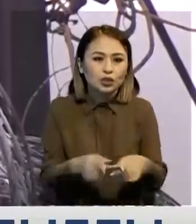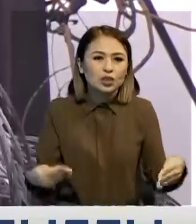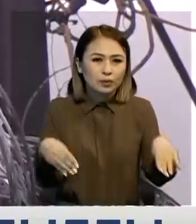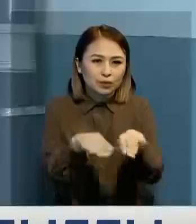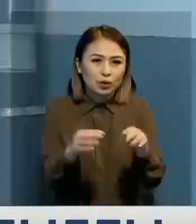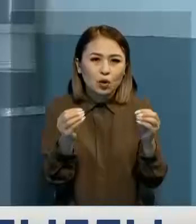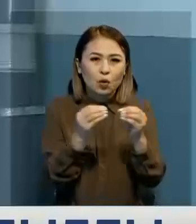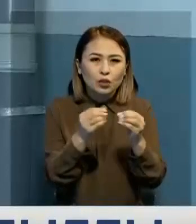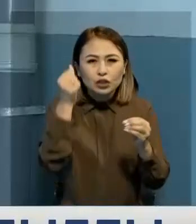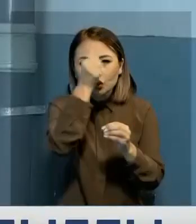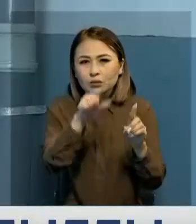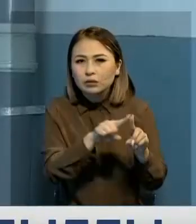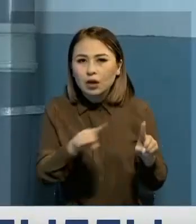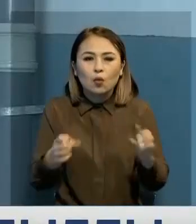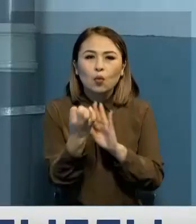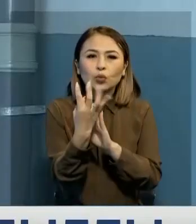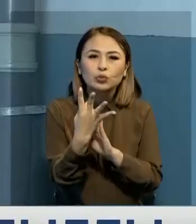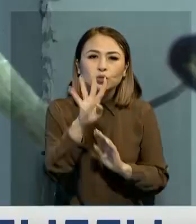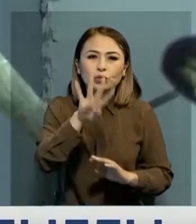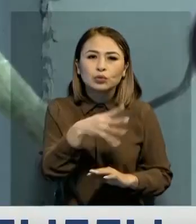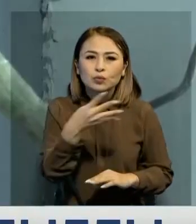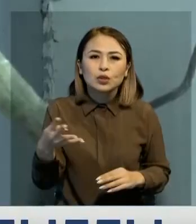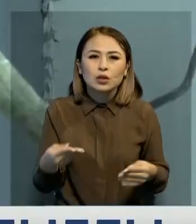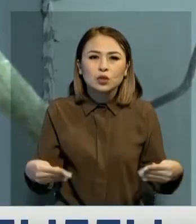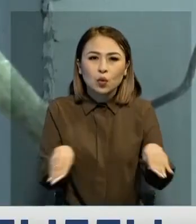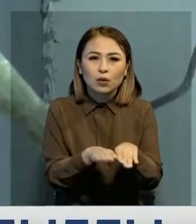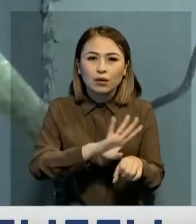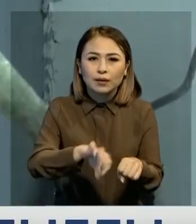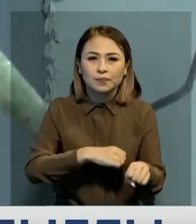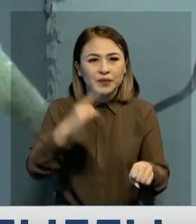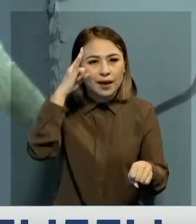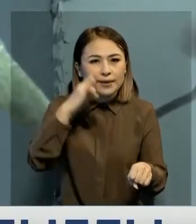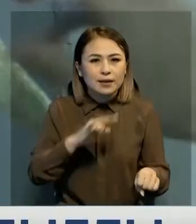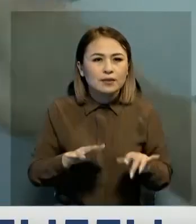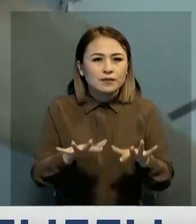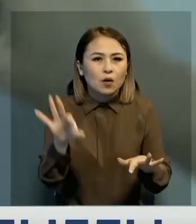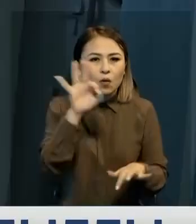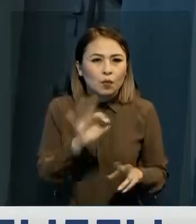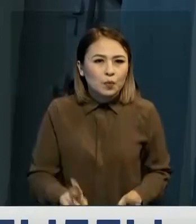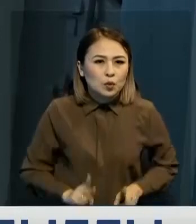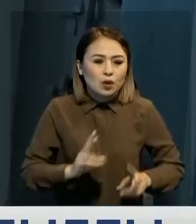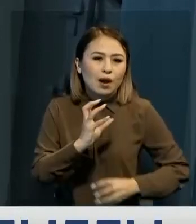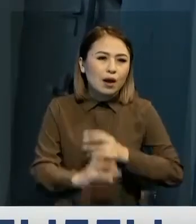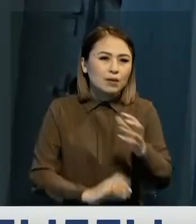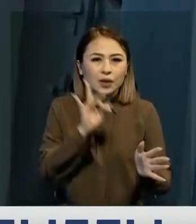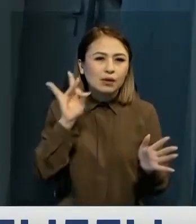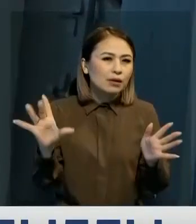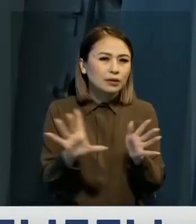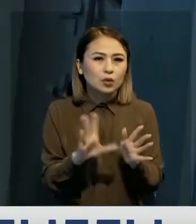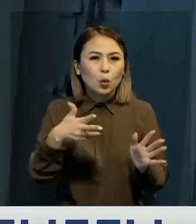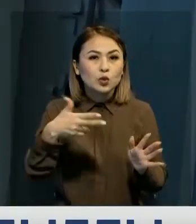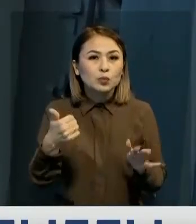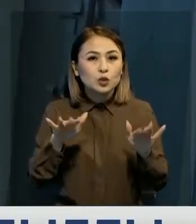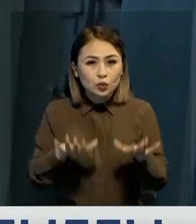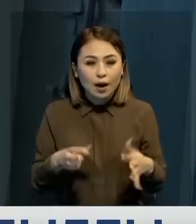жатыр. 10 жылда 14 түзеу мекемесі жойылған. Бұрын Қазақстан істі болатындар саны бойынша әлемдік рейтингте 31-ші орында